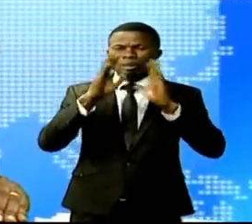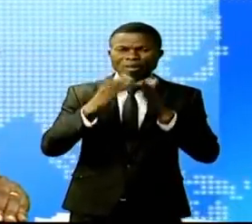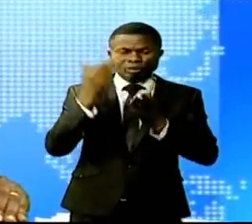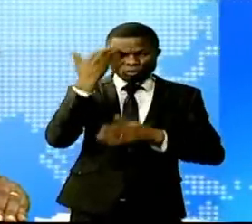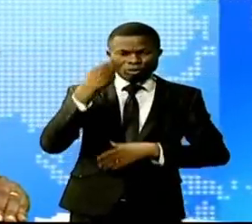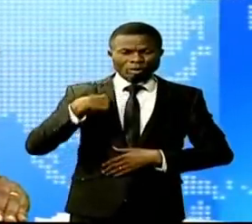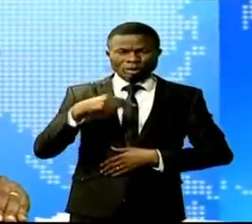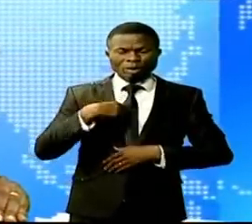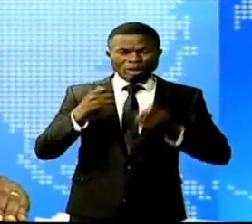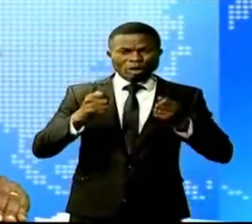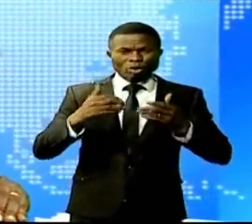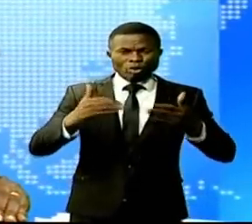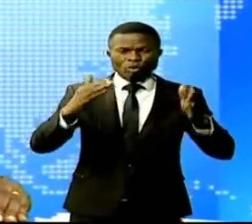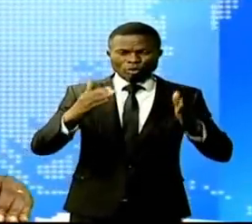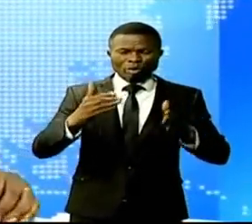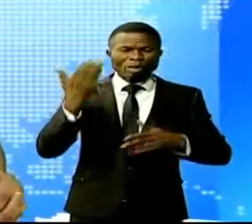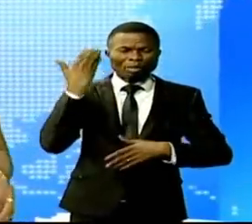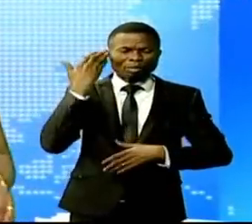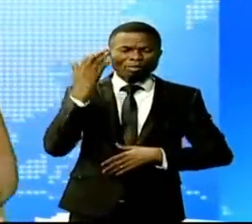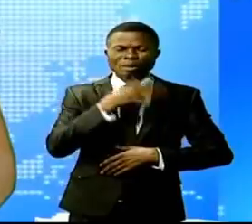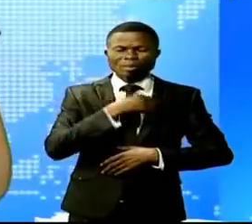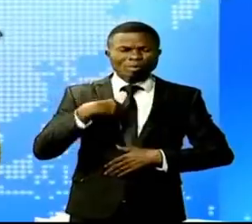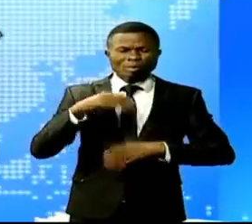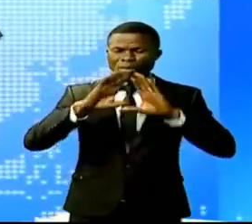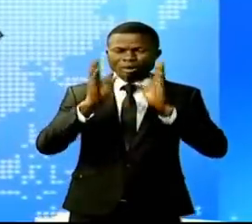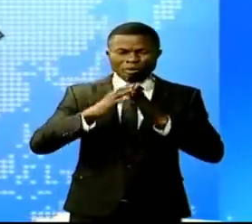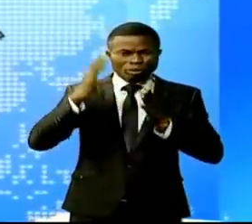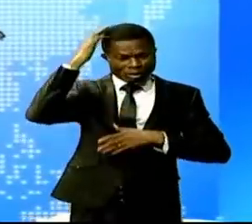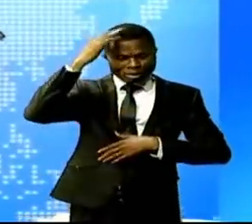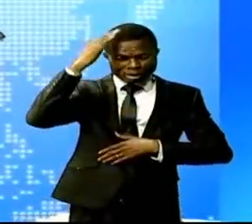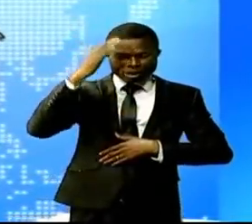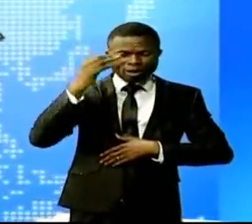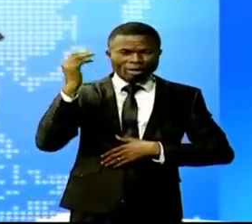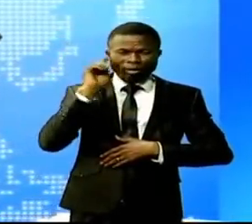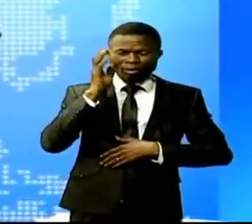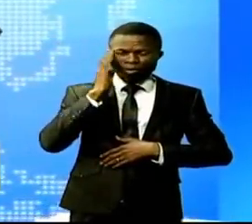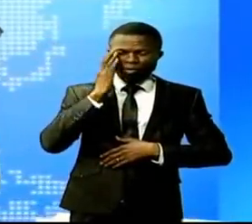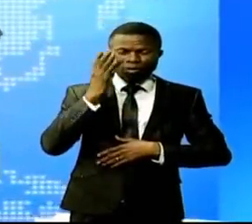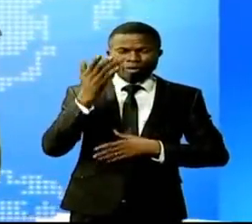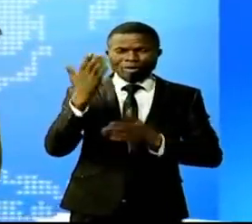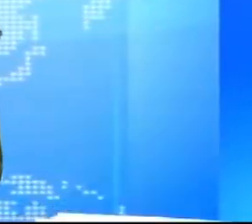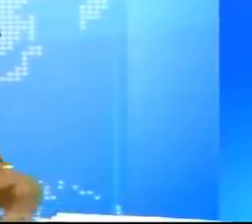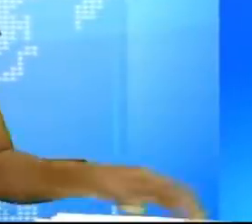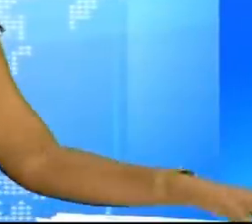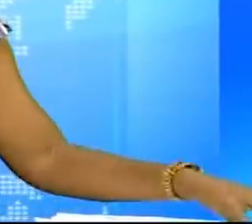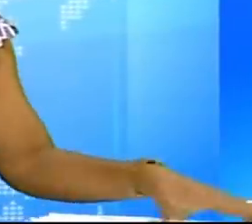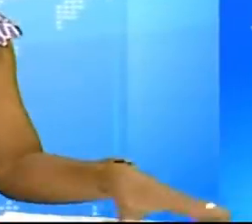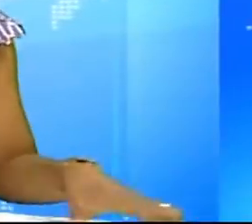avoir suivis. L'actualité continue sur nos antennes. 20h, Sandra, on vous invite à vous revoir.